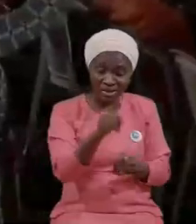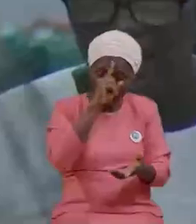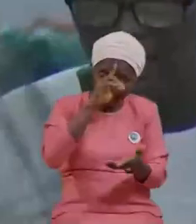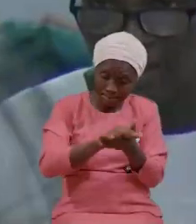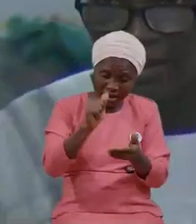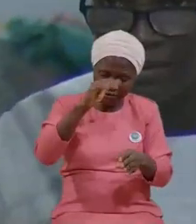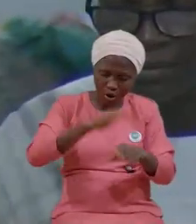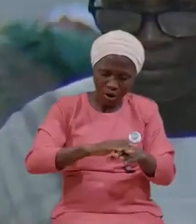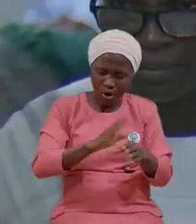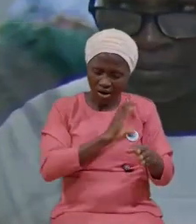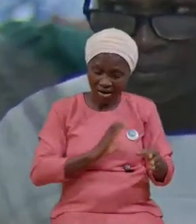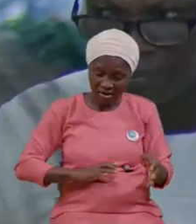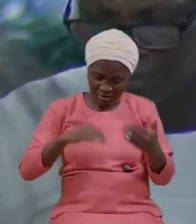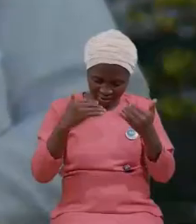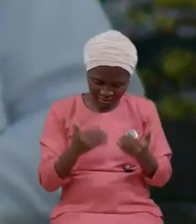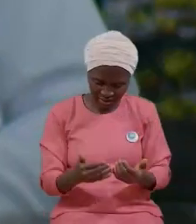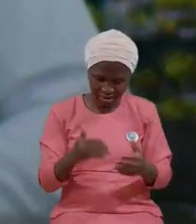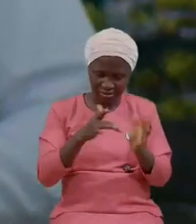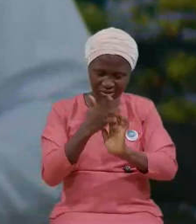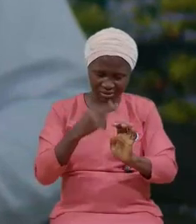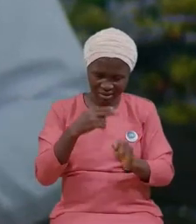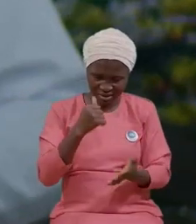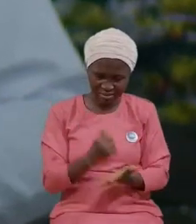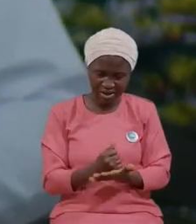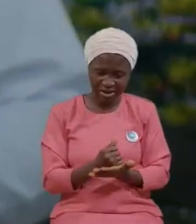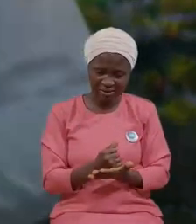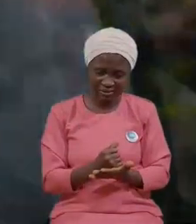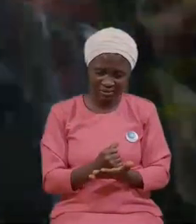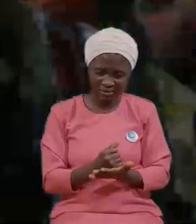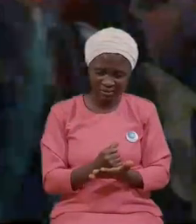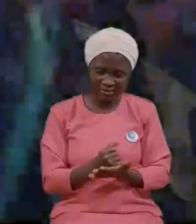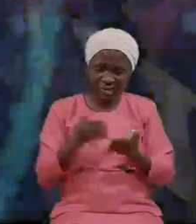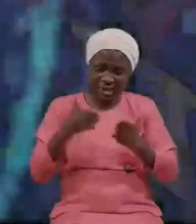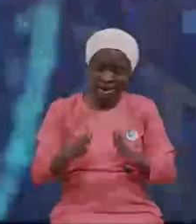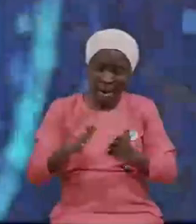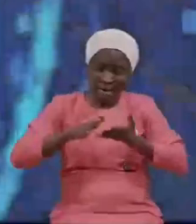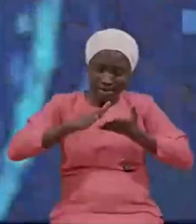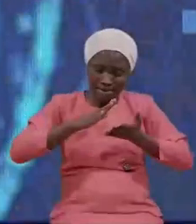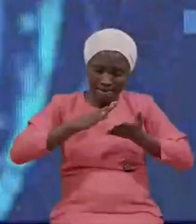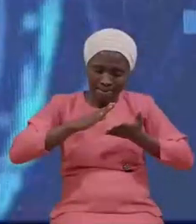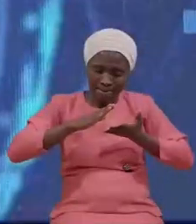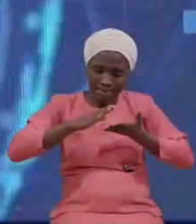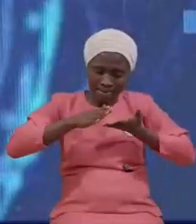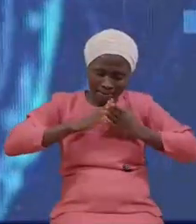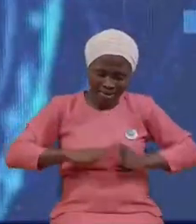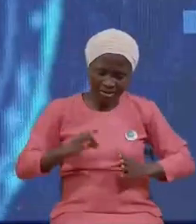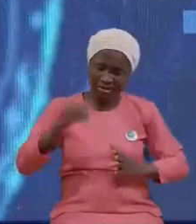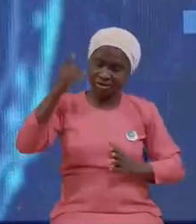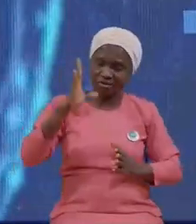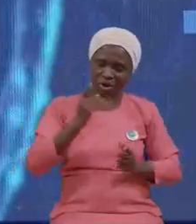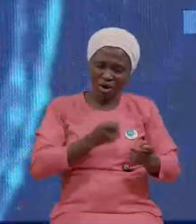pardonne tous leurs péchés comme ils croient en Christ maintenant. Et que la paix de Christ règne dans leur cœur.